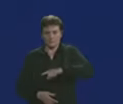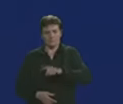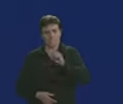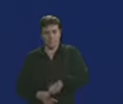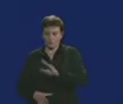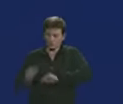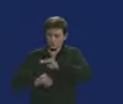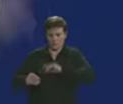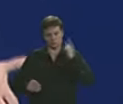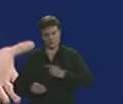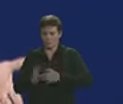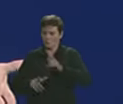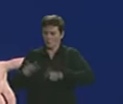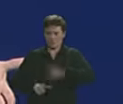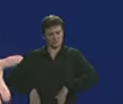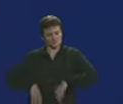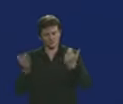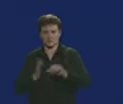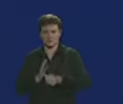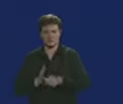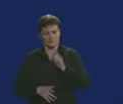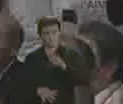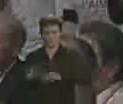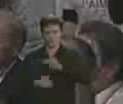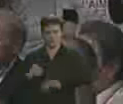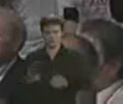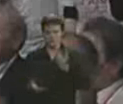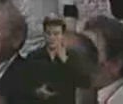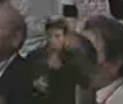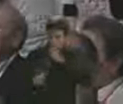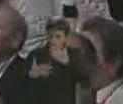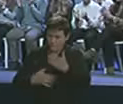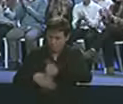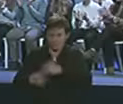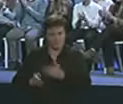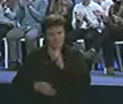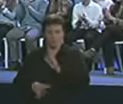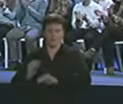de soigner tous ceux, quelle que soit leur nationalité, qui sont à la porte de nos hôpitaux.